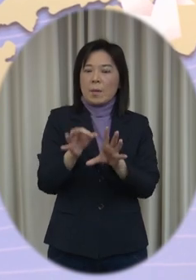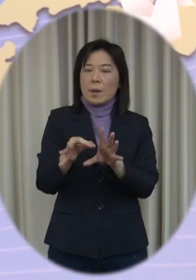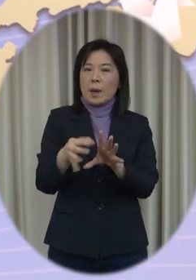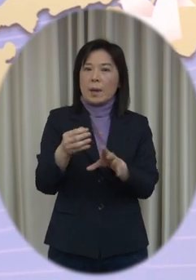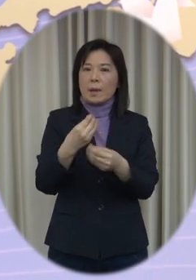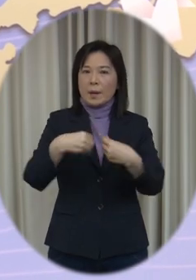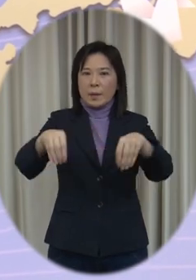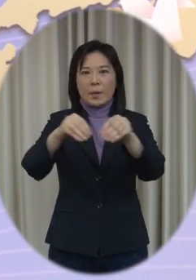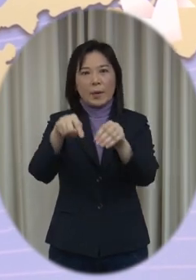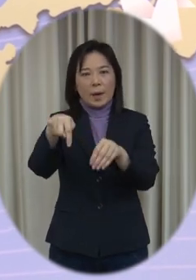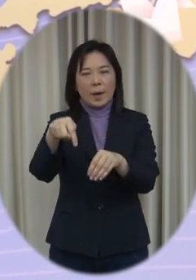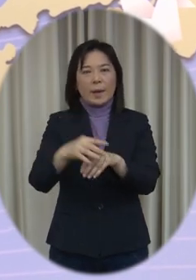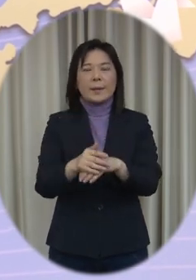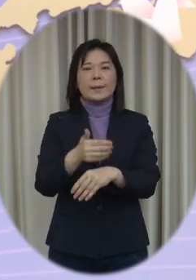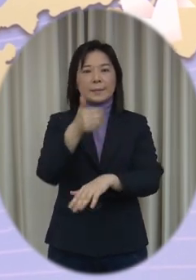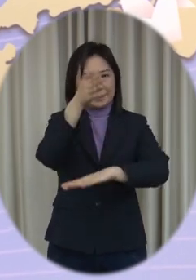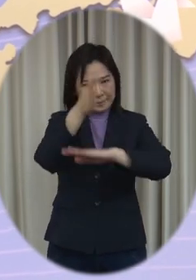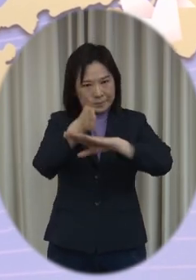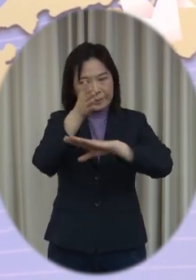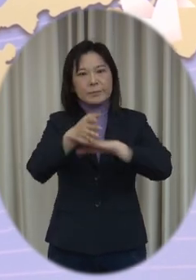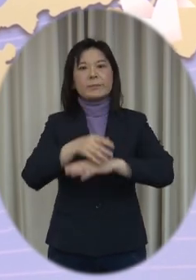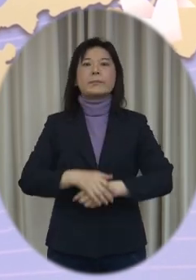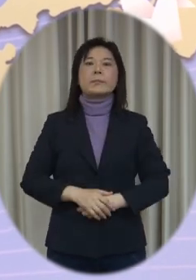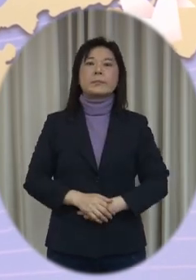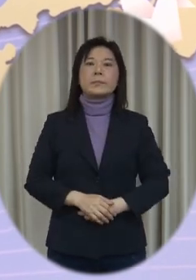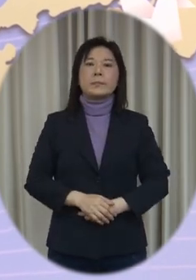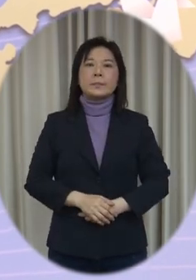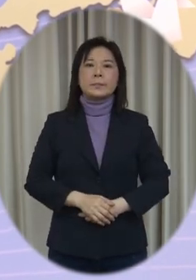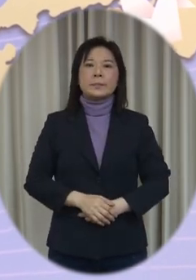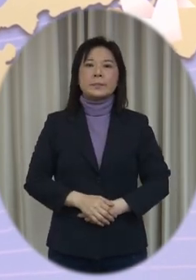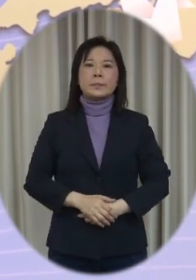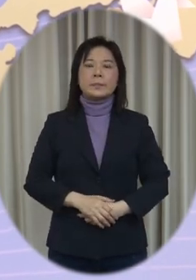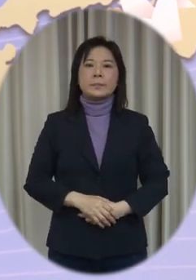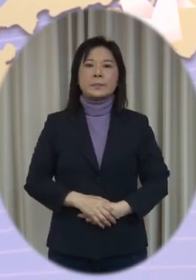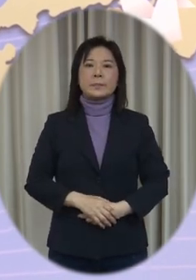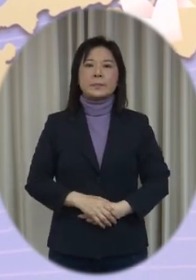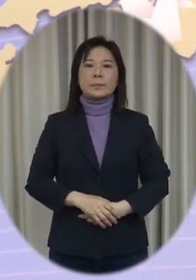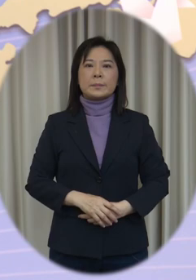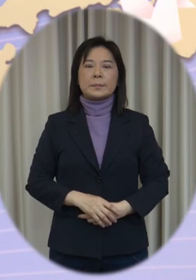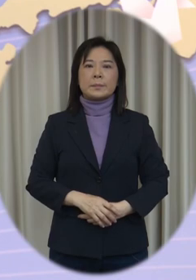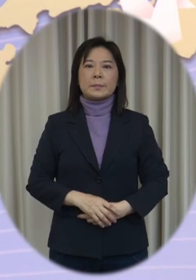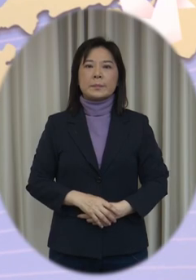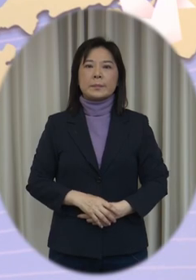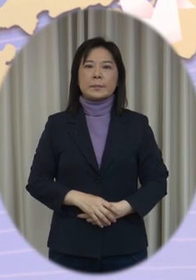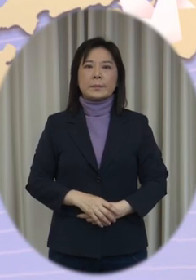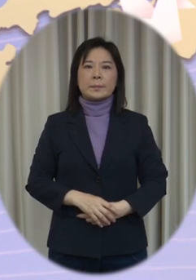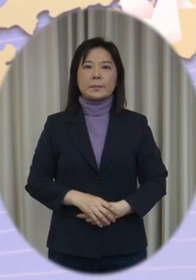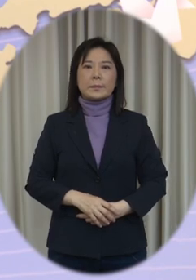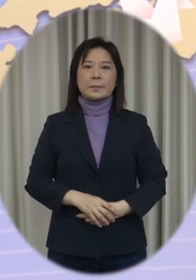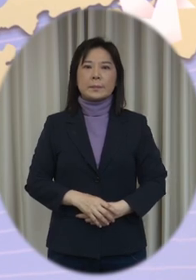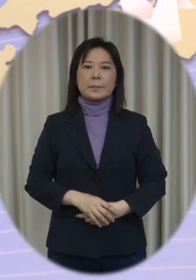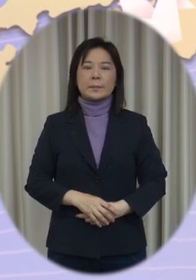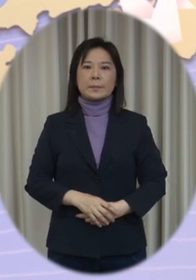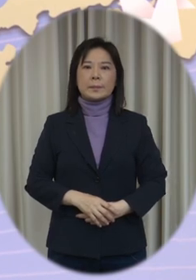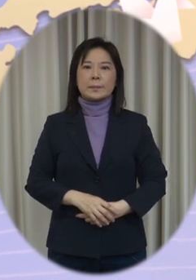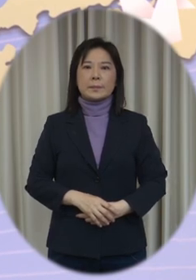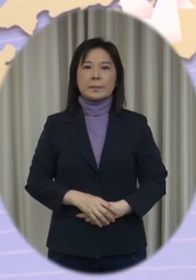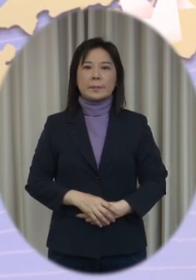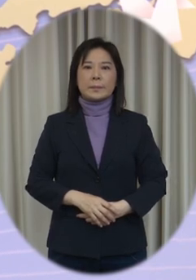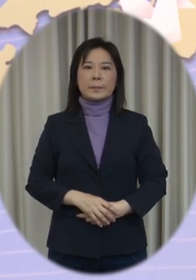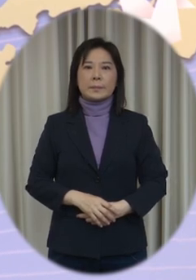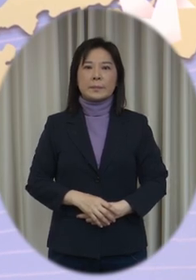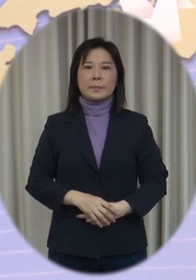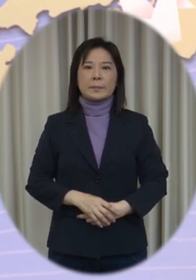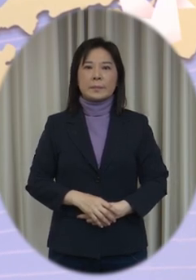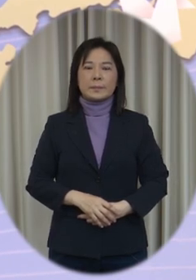谢之意。 この場をお借りして、1月1日に発生した石川県北部の珠洲市を震源とする